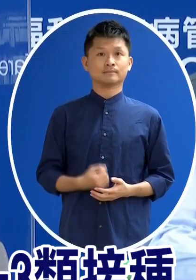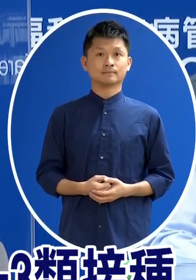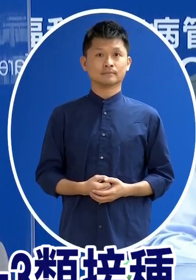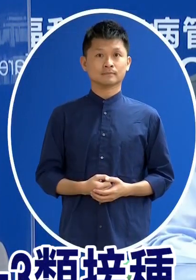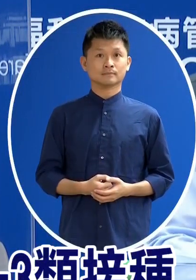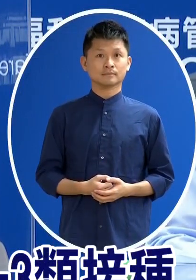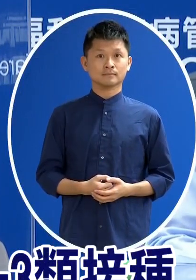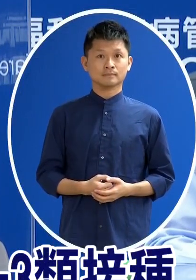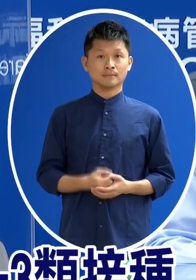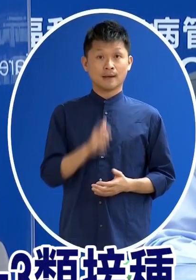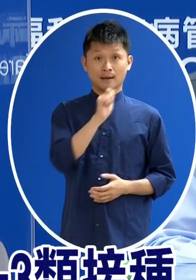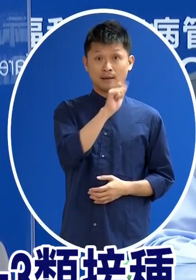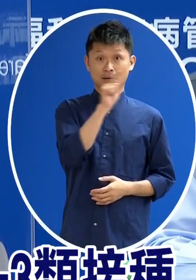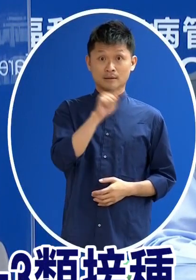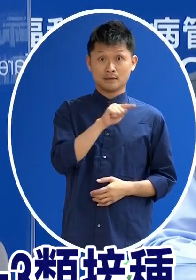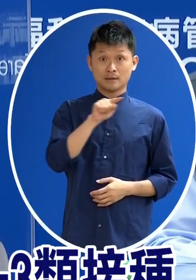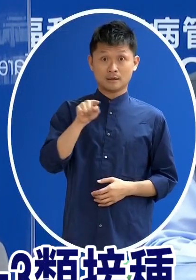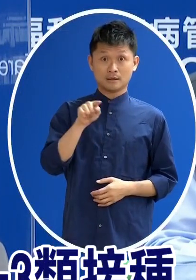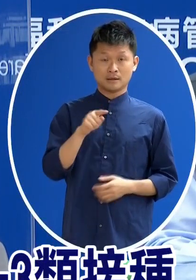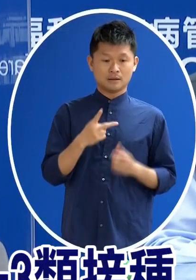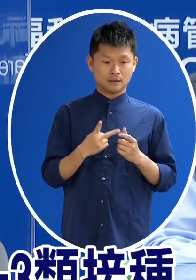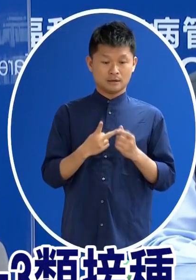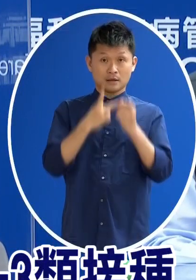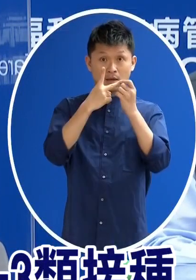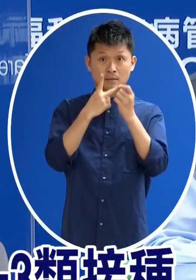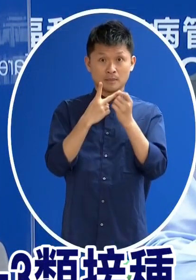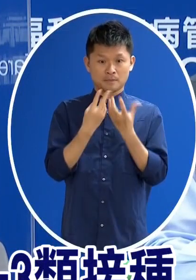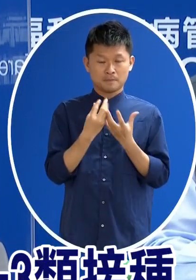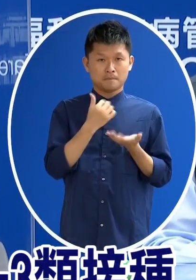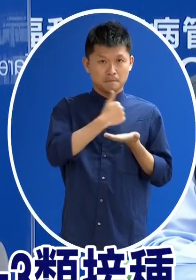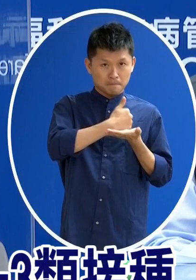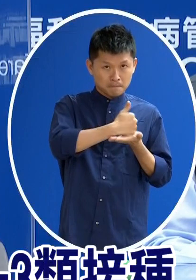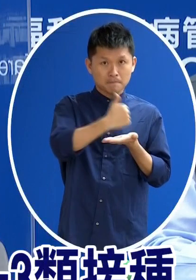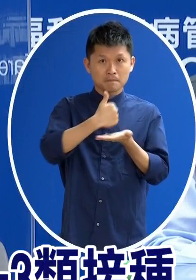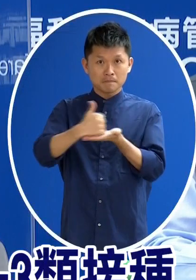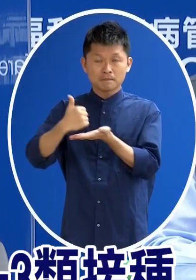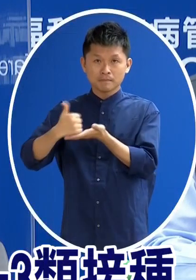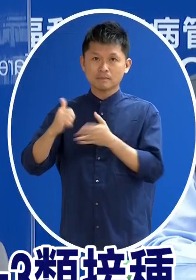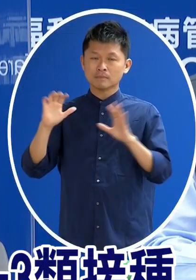备把这个 A G 的第二批在应该是